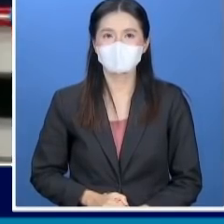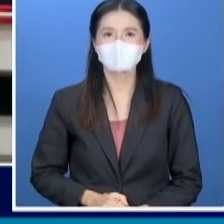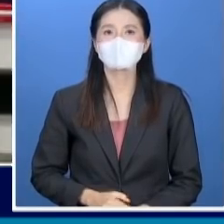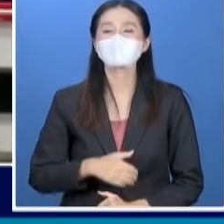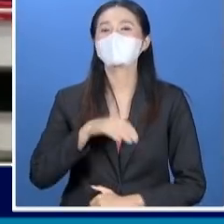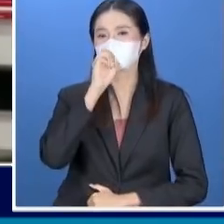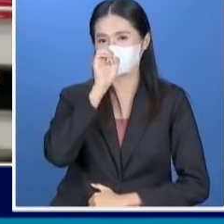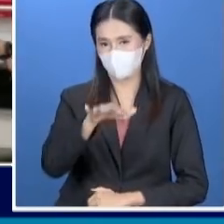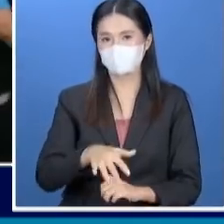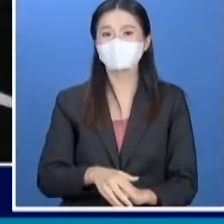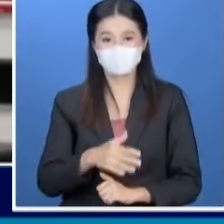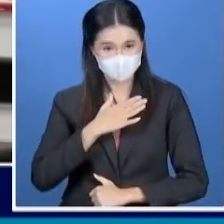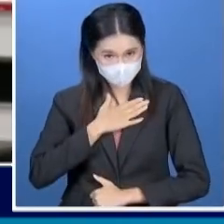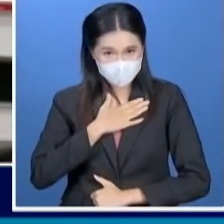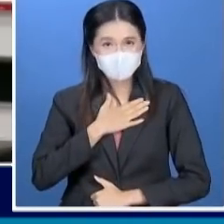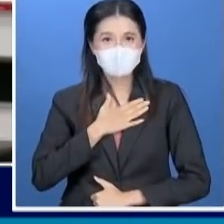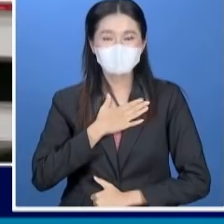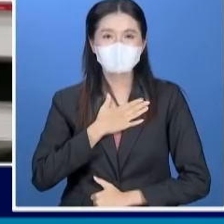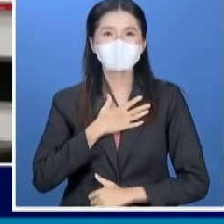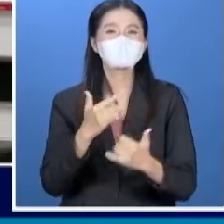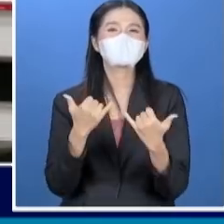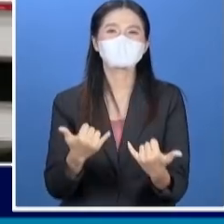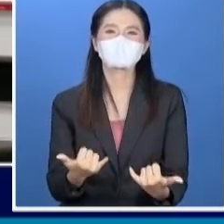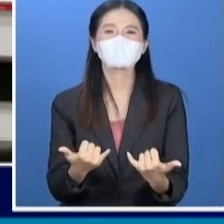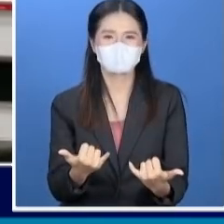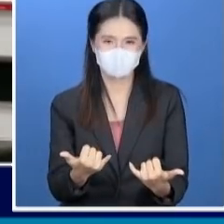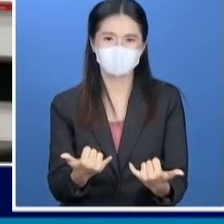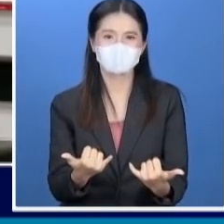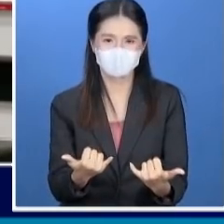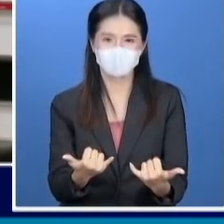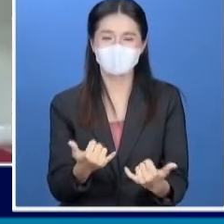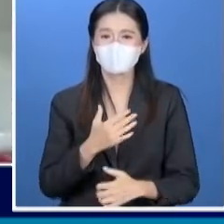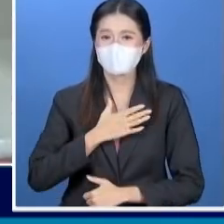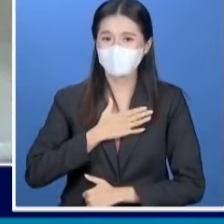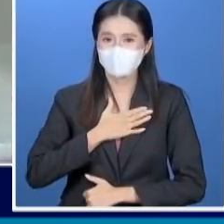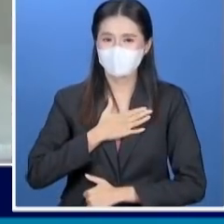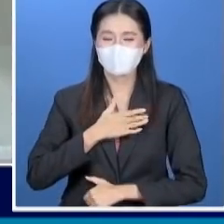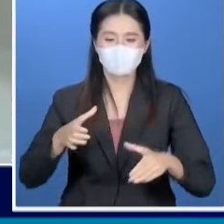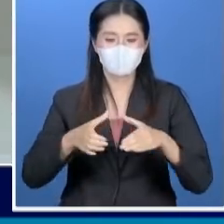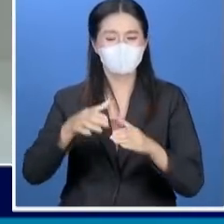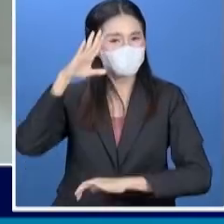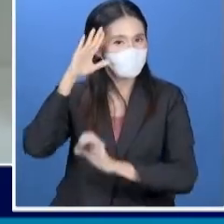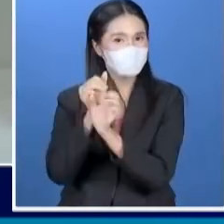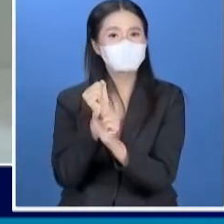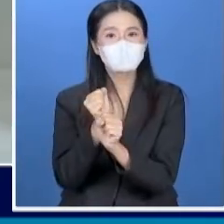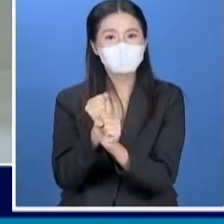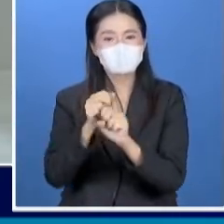ขออนุญาตนำเรียนอย่างนี้นะครับคือขณะนี้นะครับ เราเองคณะพนักงานสอบสวนเนี่ยนะครับ